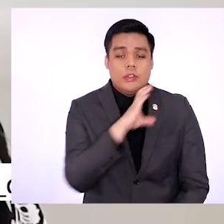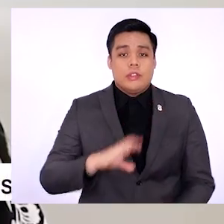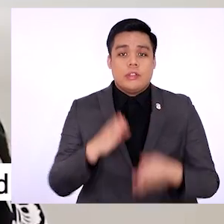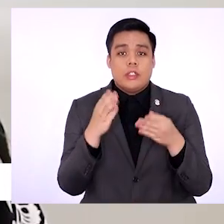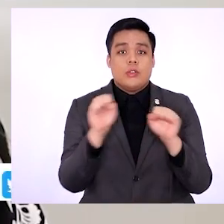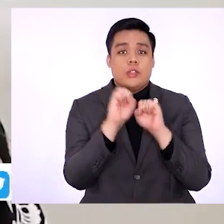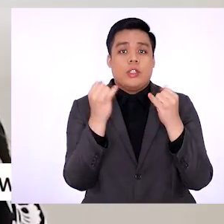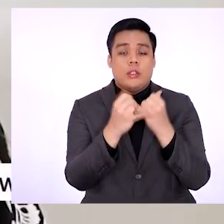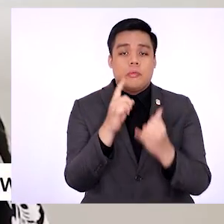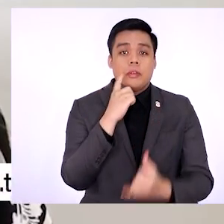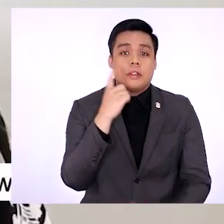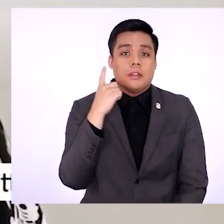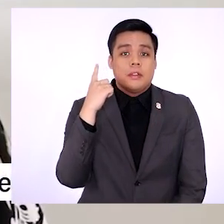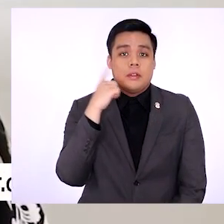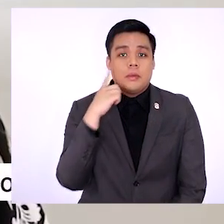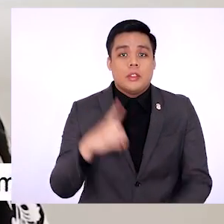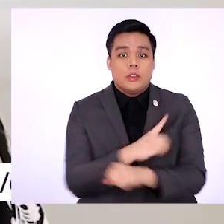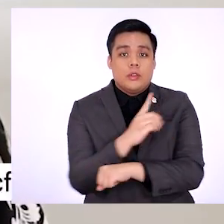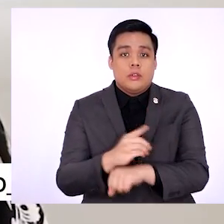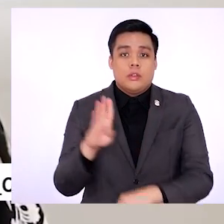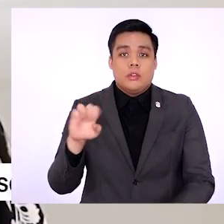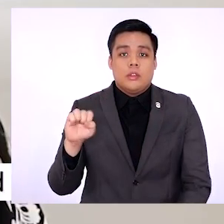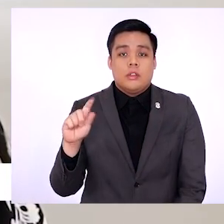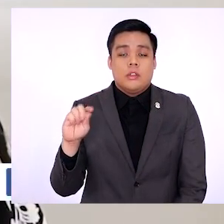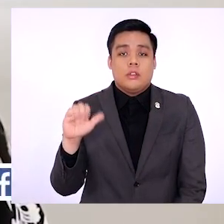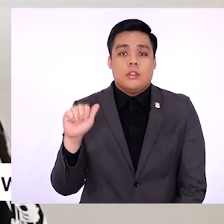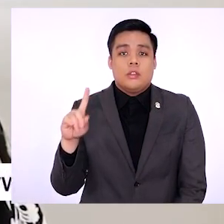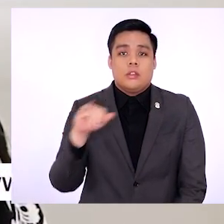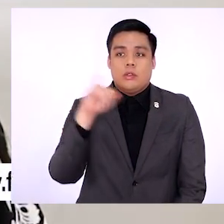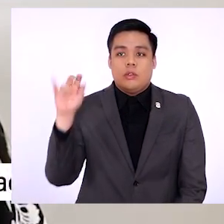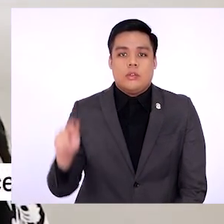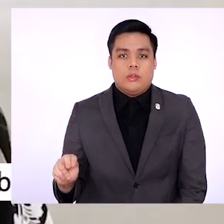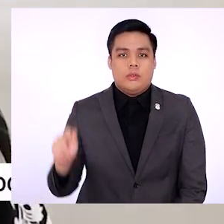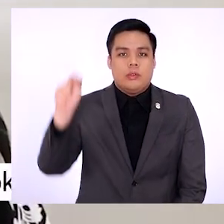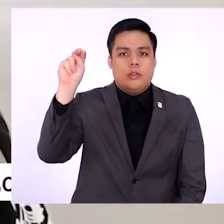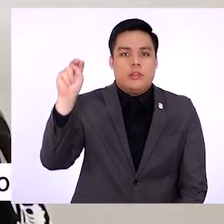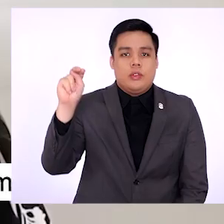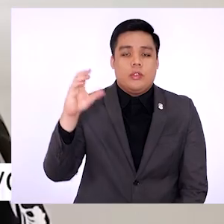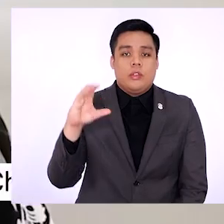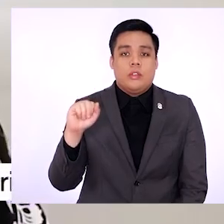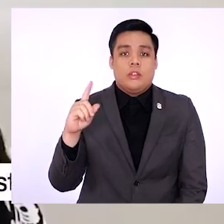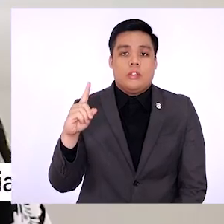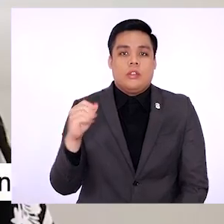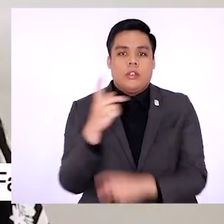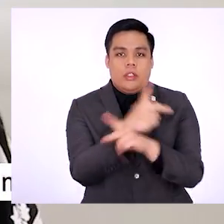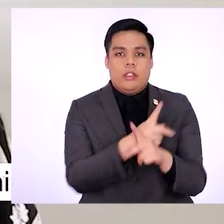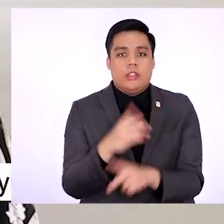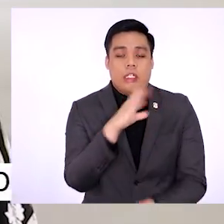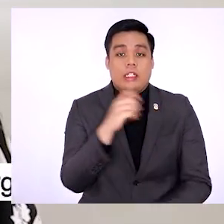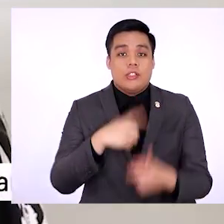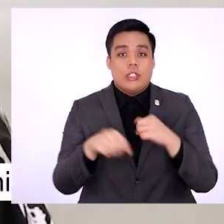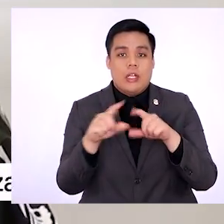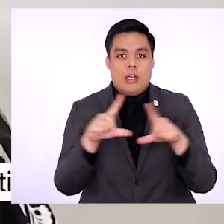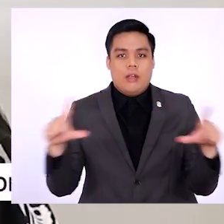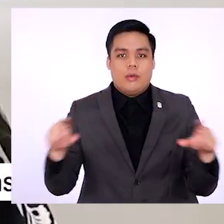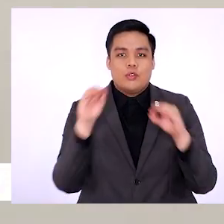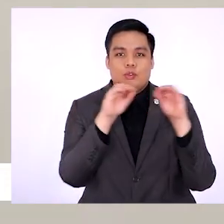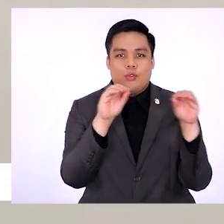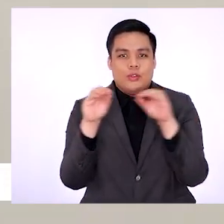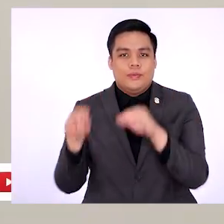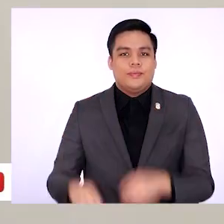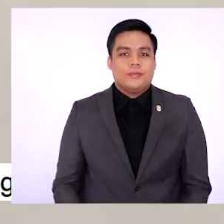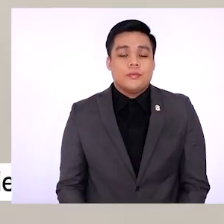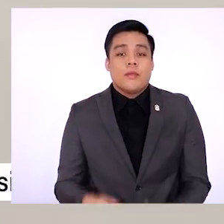Christian Society for the Deaf sa distrito ng Batac City, Ilocos Norte ng CSD Cares at Sign Language Tutorial.